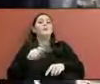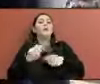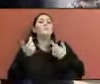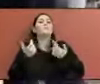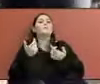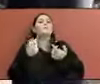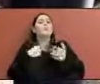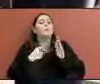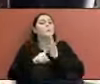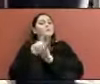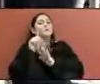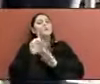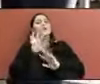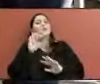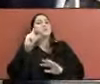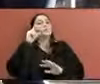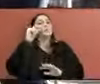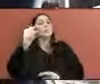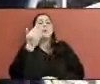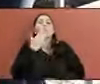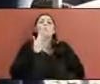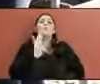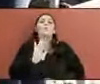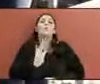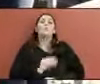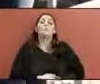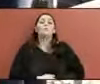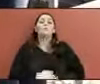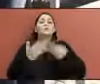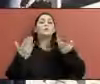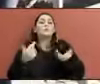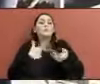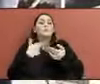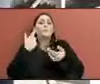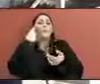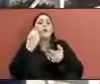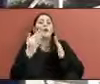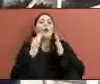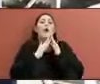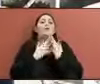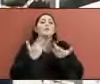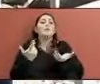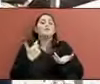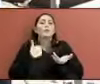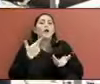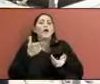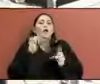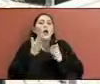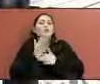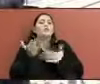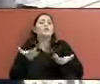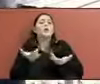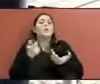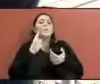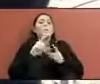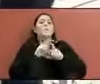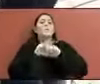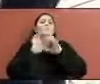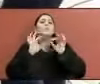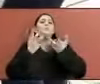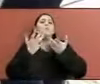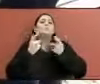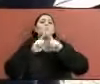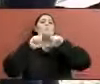ben başarıya ulaşacağından hiç şüphem yok. Çünkü bizim bilgi evlerimiz hakikaten bu noktada bir marka.